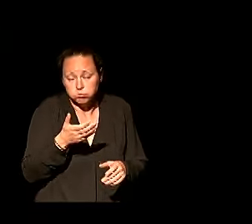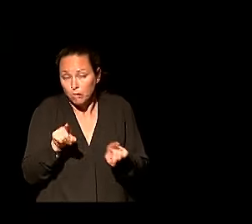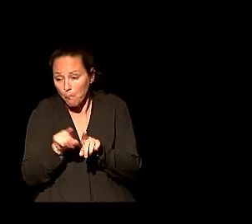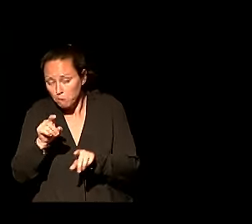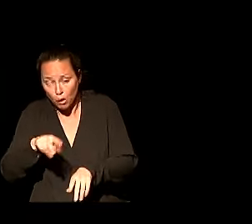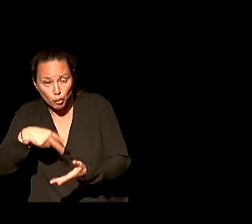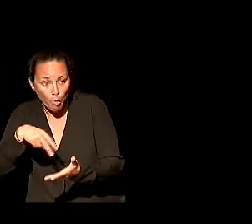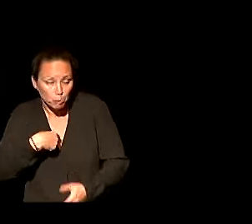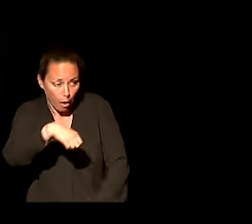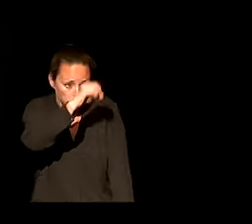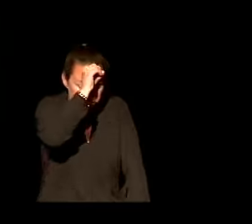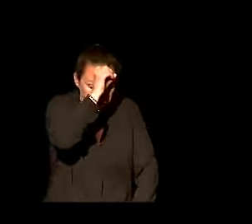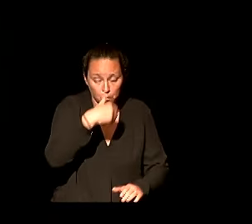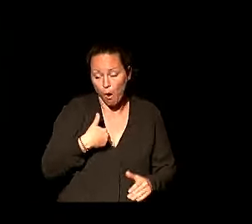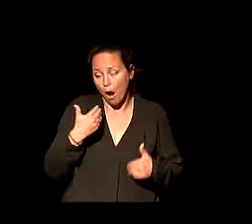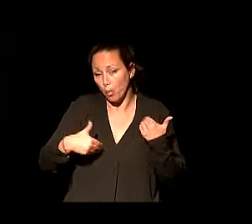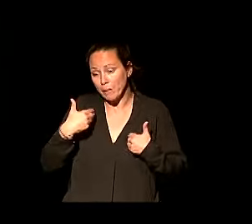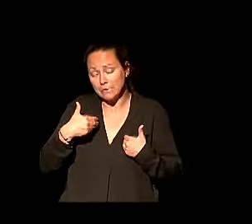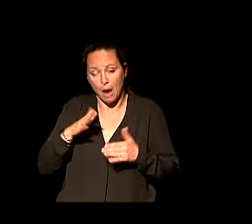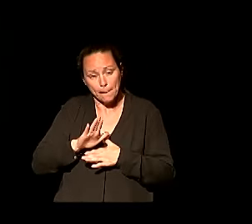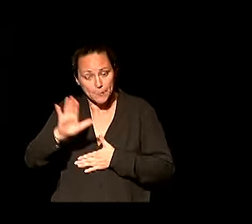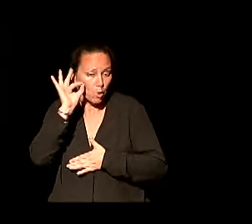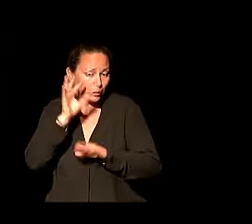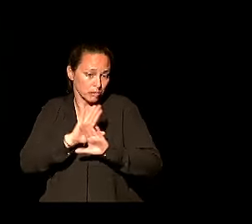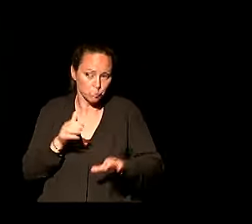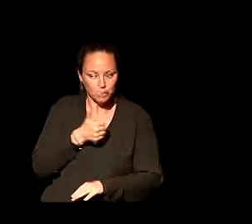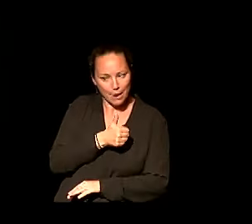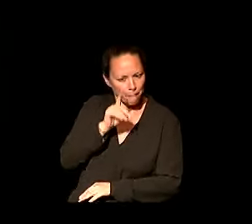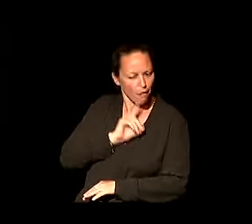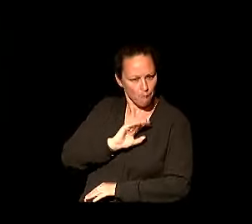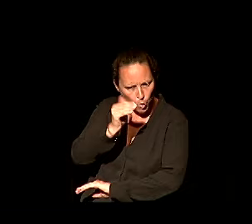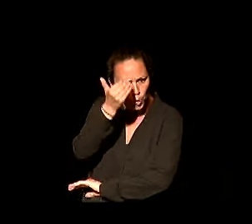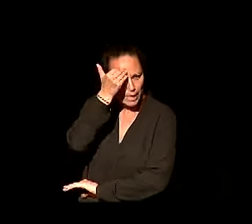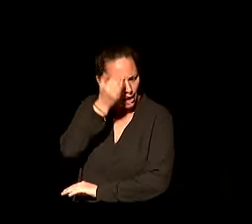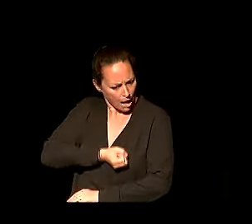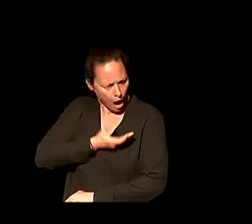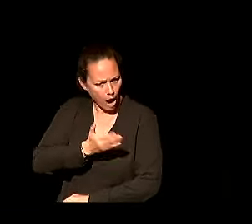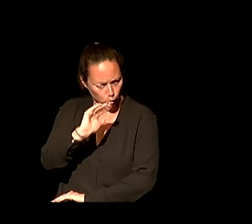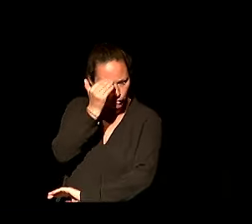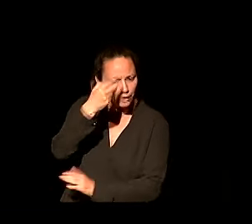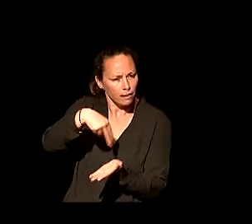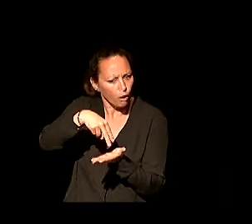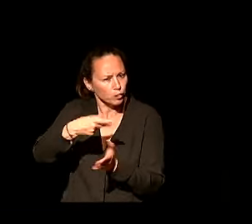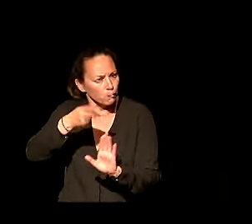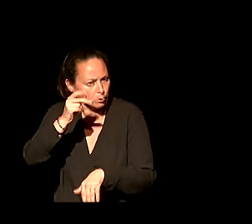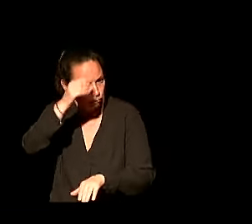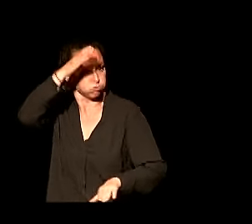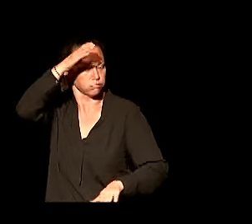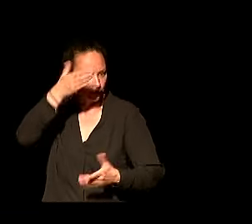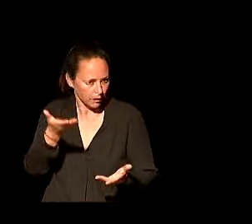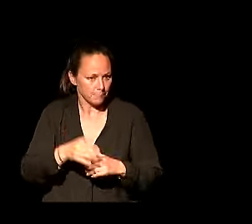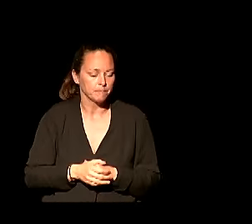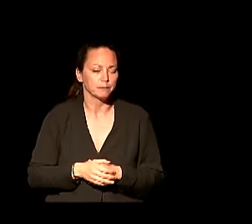ces acteurs hollywoodiens, tandis qu'elle connaît très mieux la danse aussi et l'art, en quelque sorte. » Et